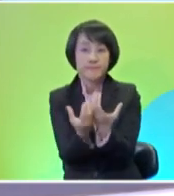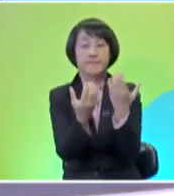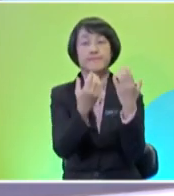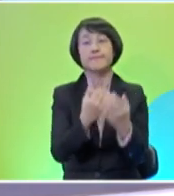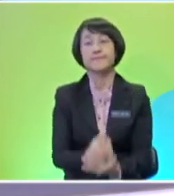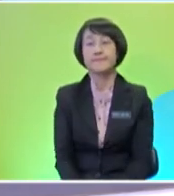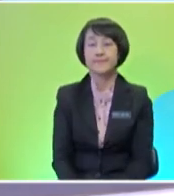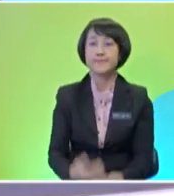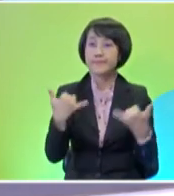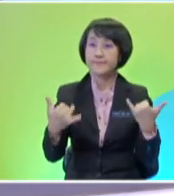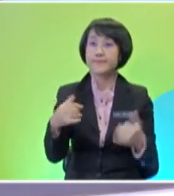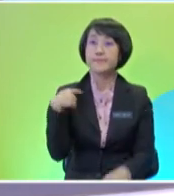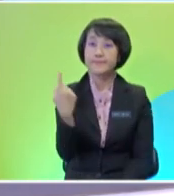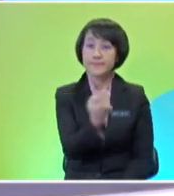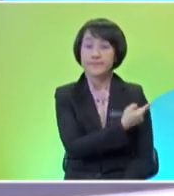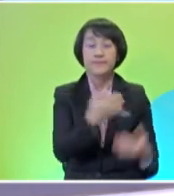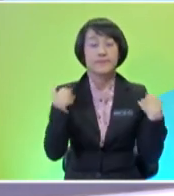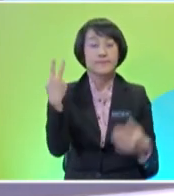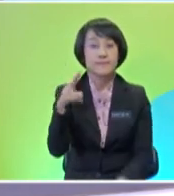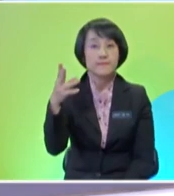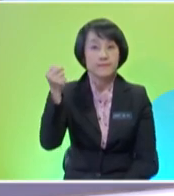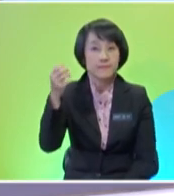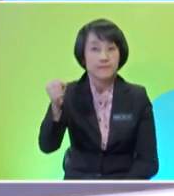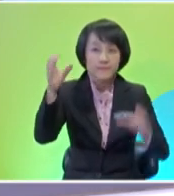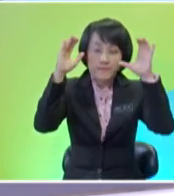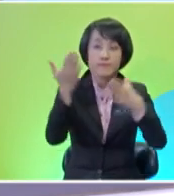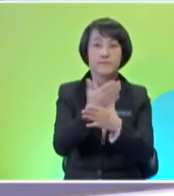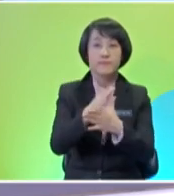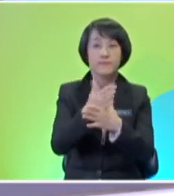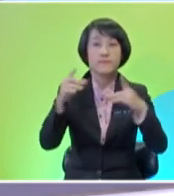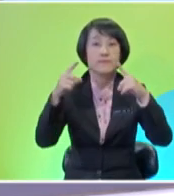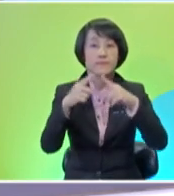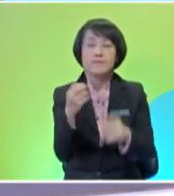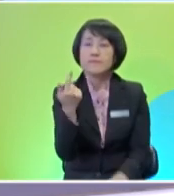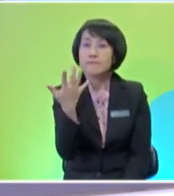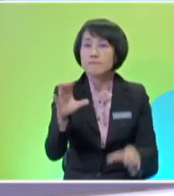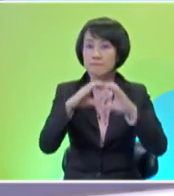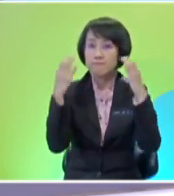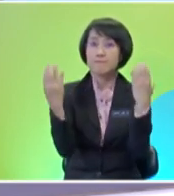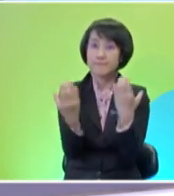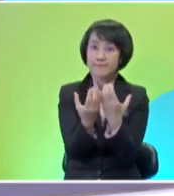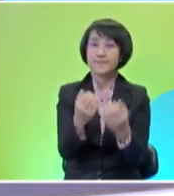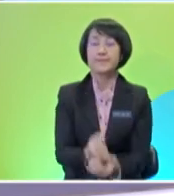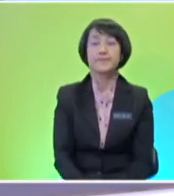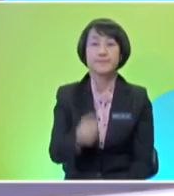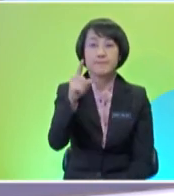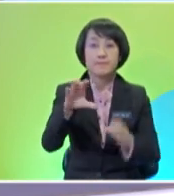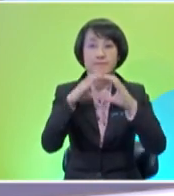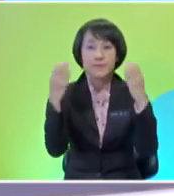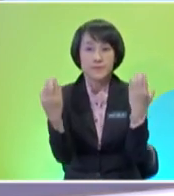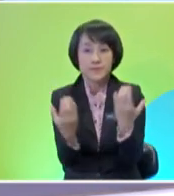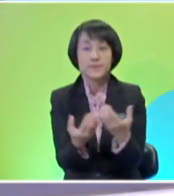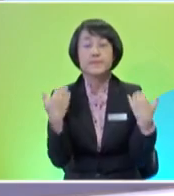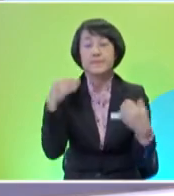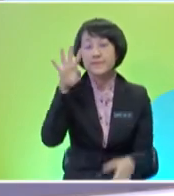sekarang kita ada 12 susu dan cek guna bagikan kepada beberapa kumpulan oke satu kumpulan ada